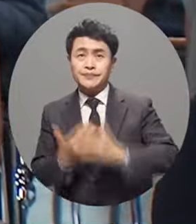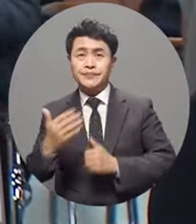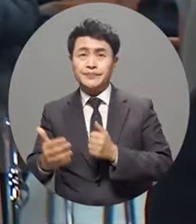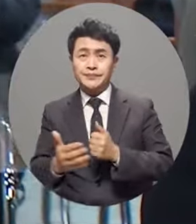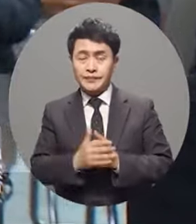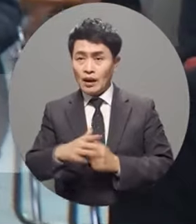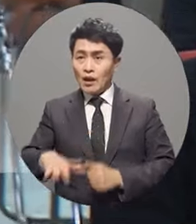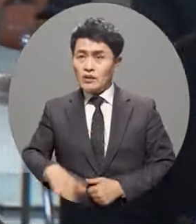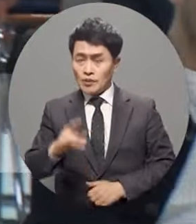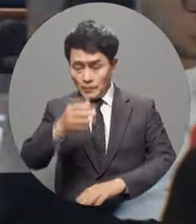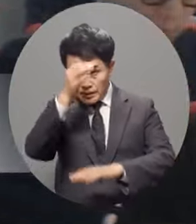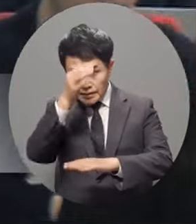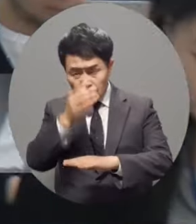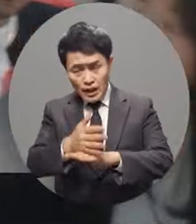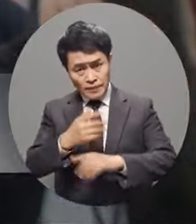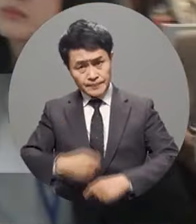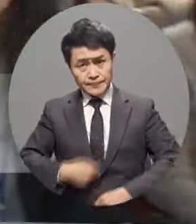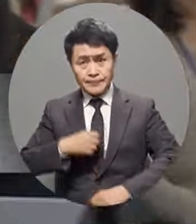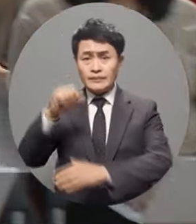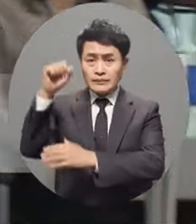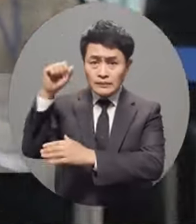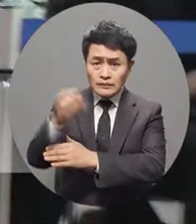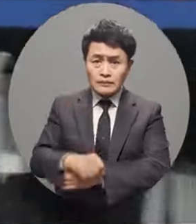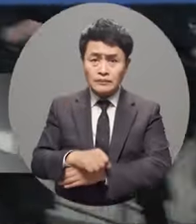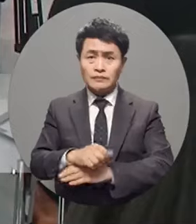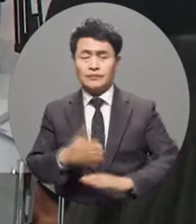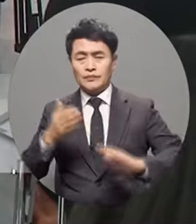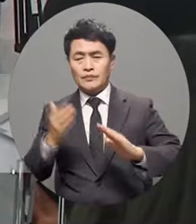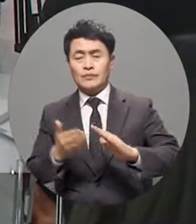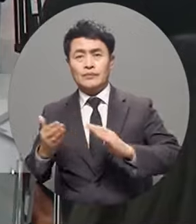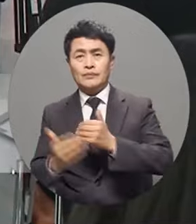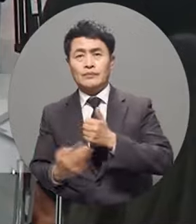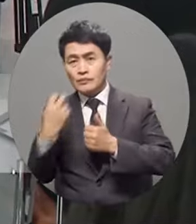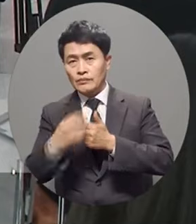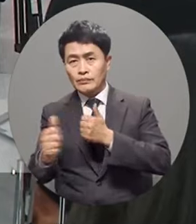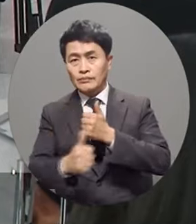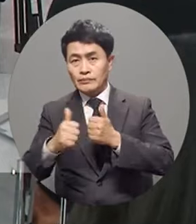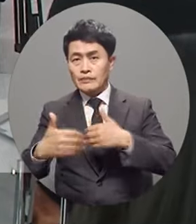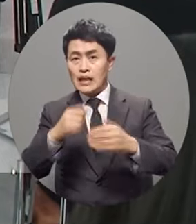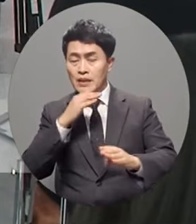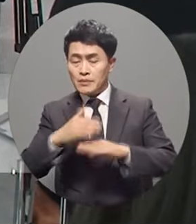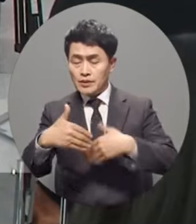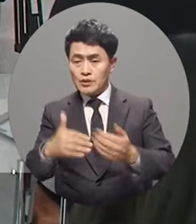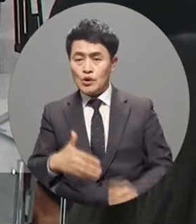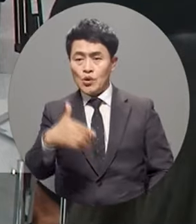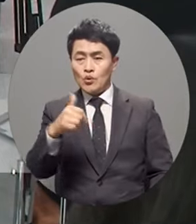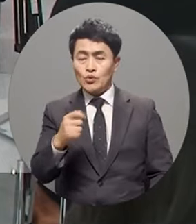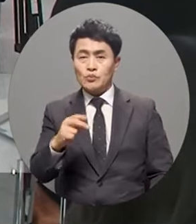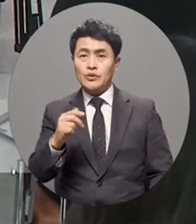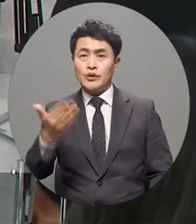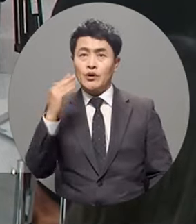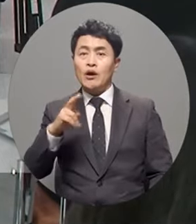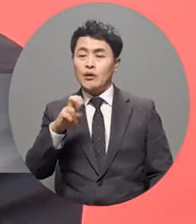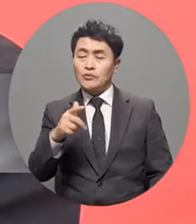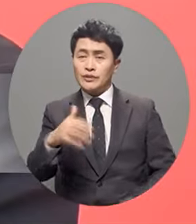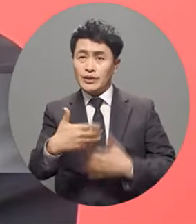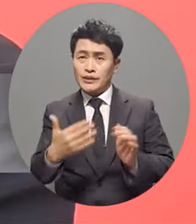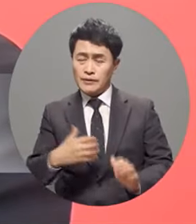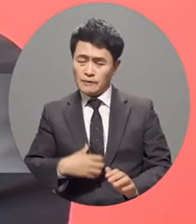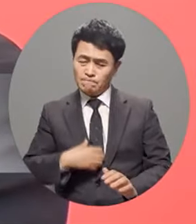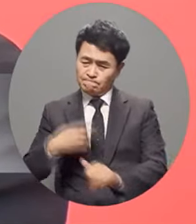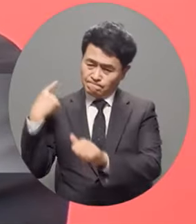당초 사과의 진정성을 인정한다고 했던 공천관리위는 민주당 출신의 노무현, 문재인 전 대통령을 모욕했던